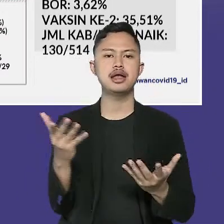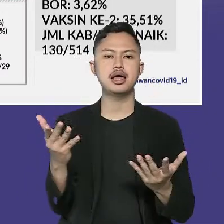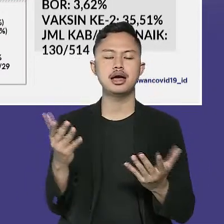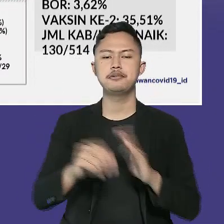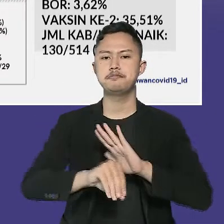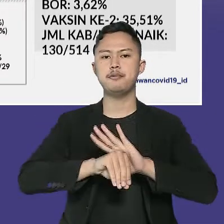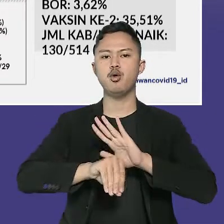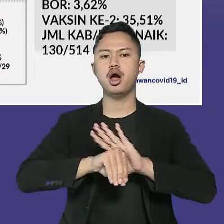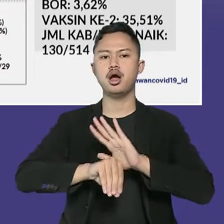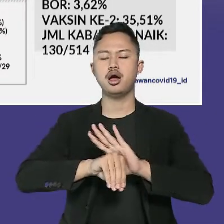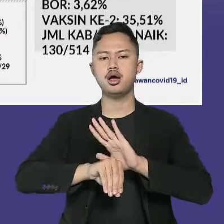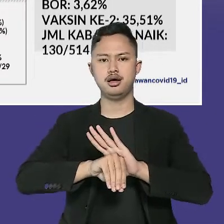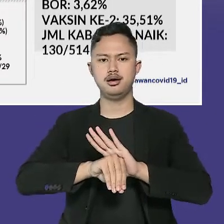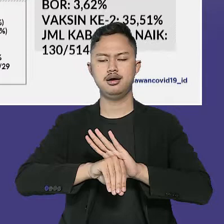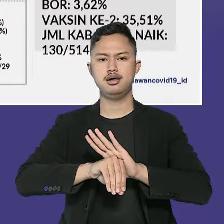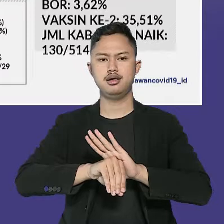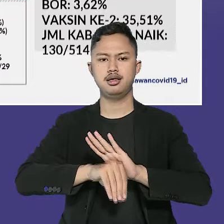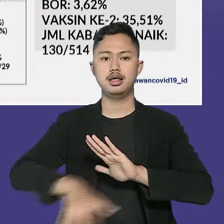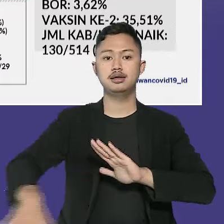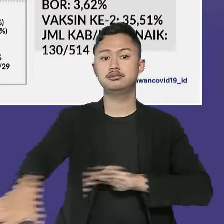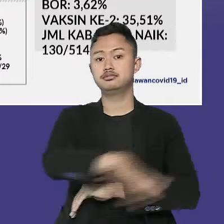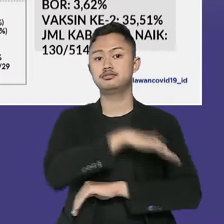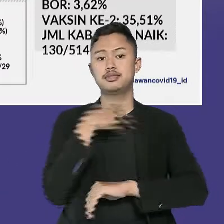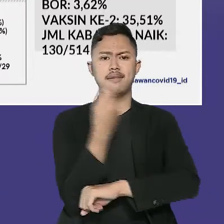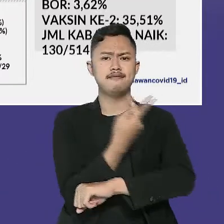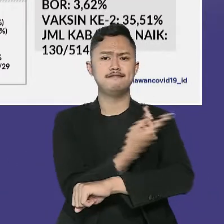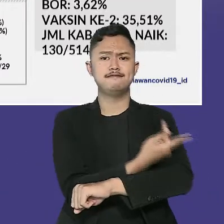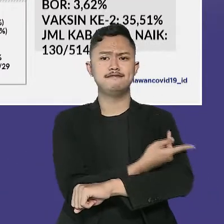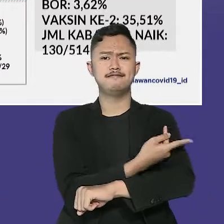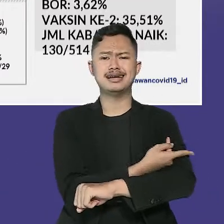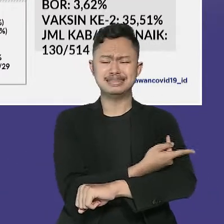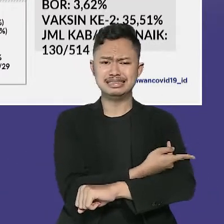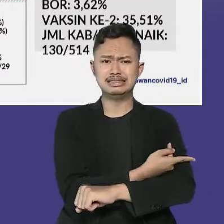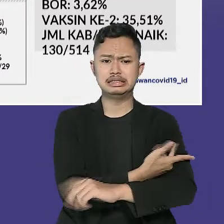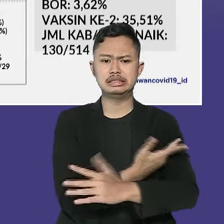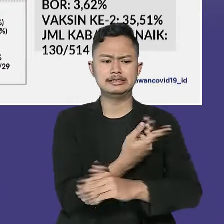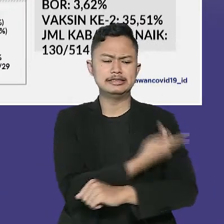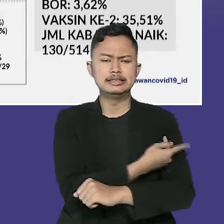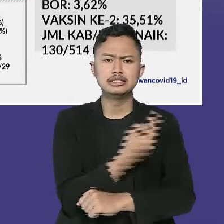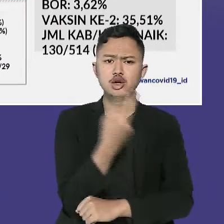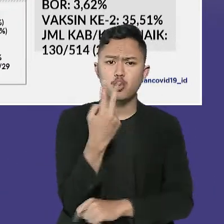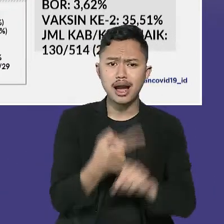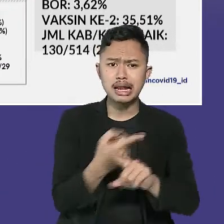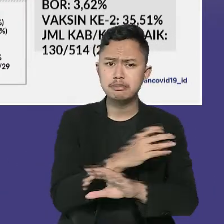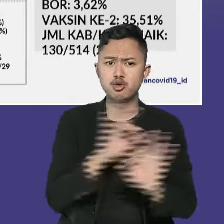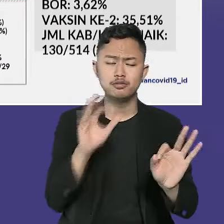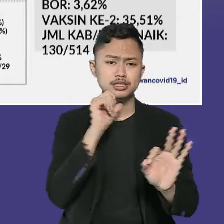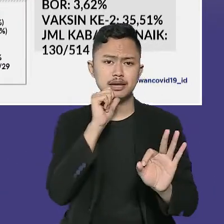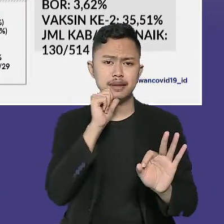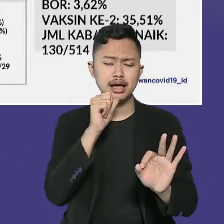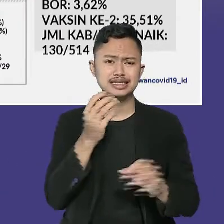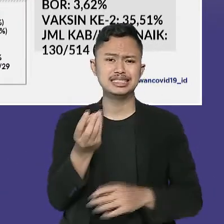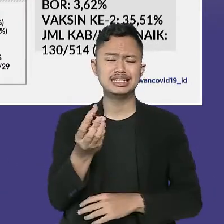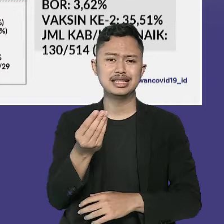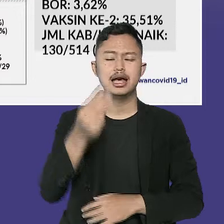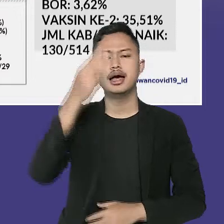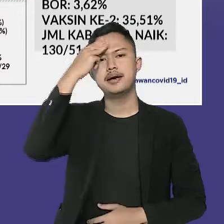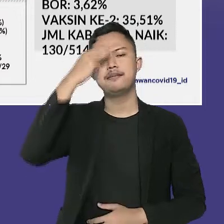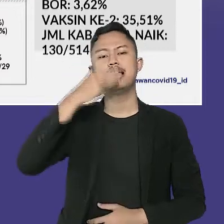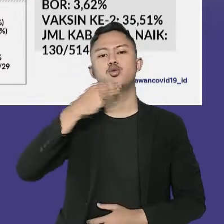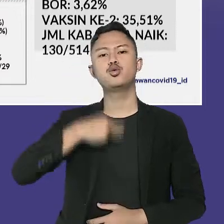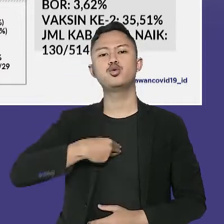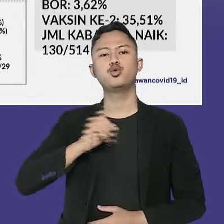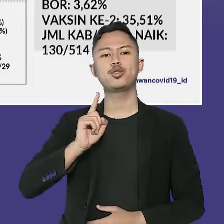11,41%. Cakupan vaksinasi dosis lengkap yang paling rendah adalah di Provinsi Maluku Utara, yaitu